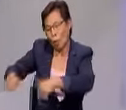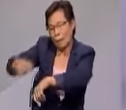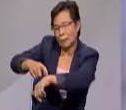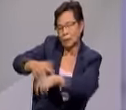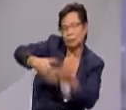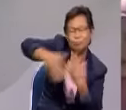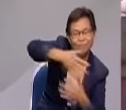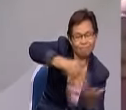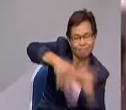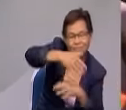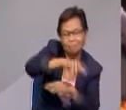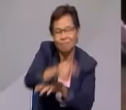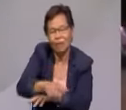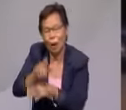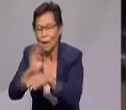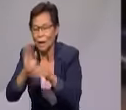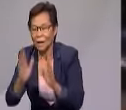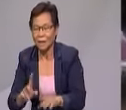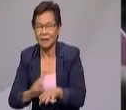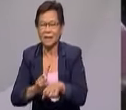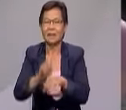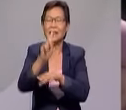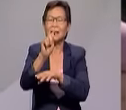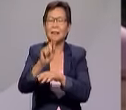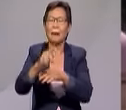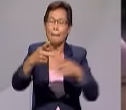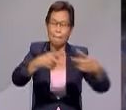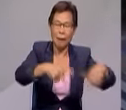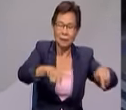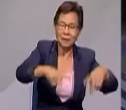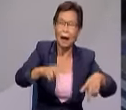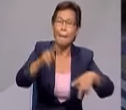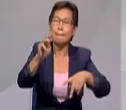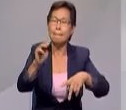masa beramah mesra dengan para peniaga di Tamu Membakut.